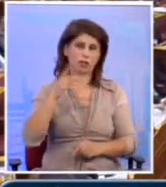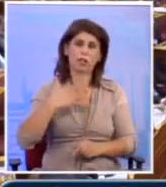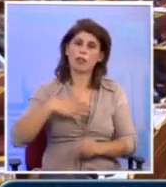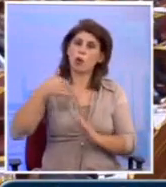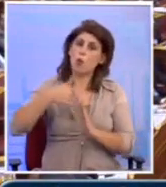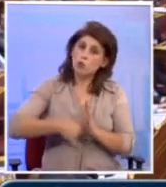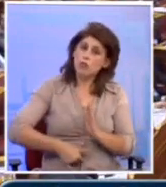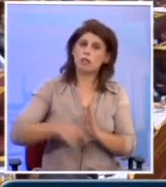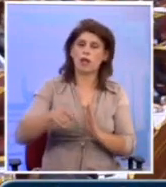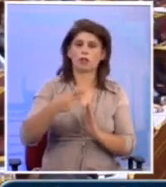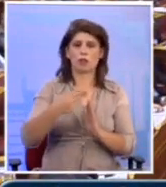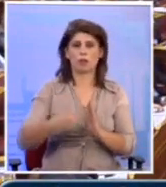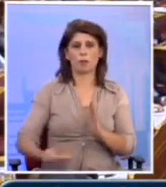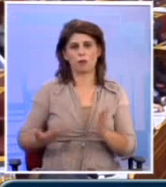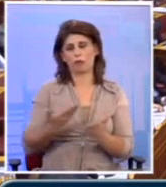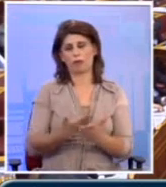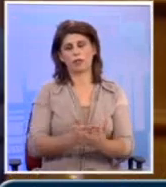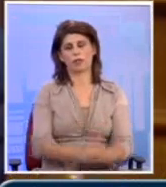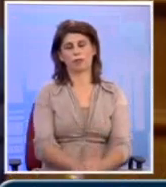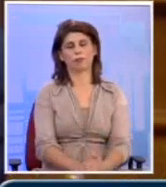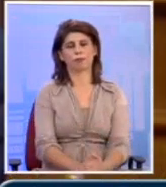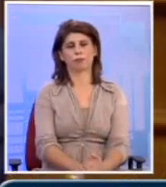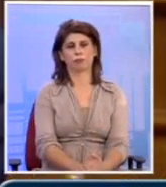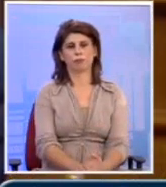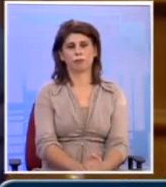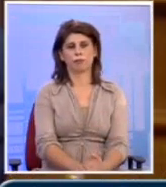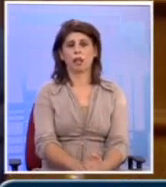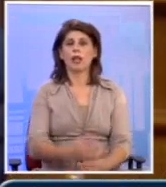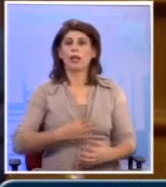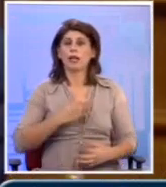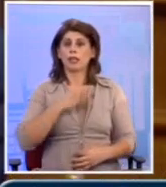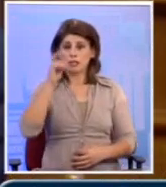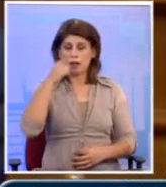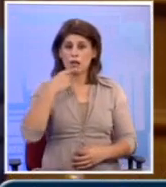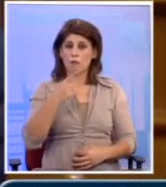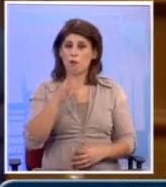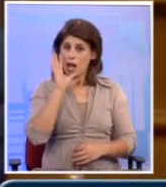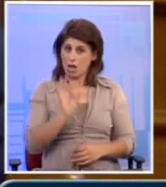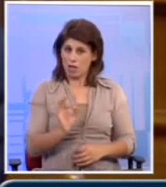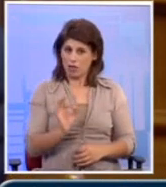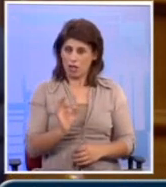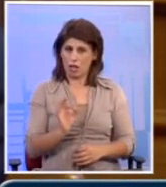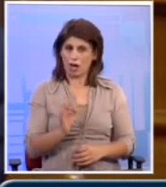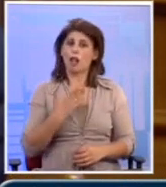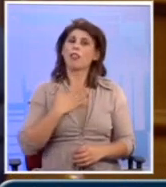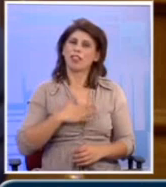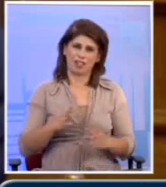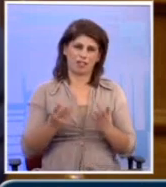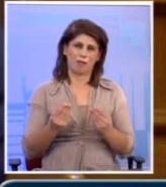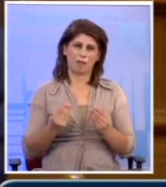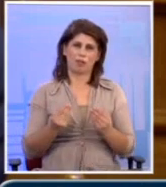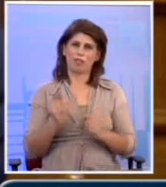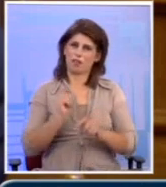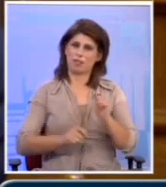στην ουσία των θεμάτων που θέσατε. Κύριε Σαμαρά, να πούμε την αλήθεια. Θα θέλατε πολύ να κάνετε